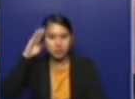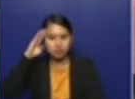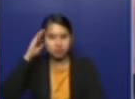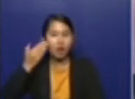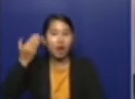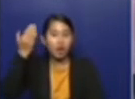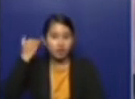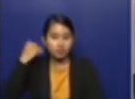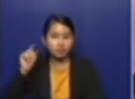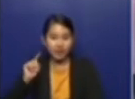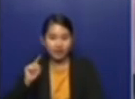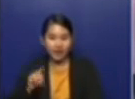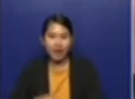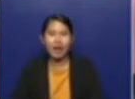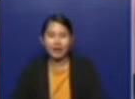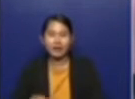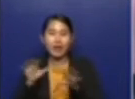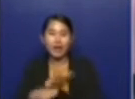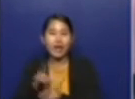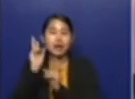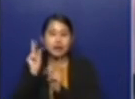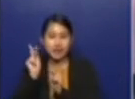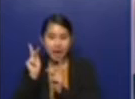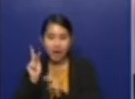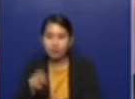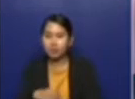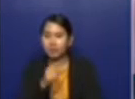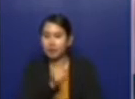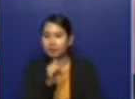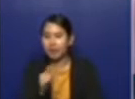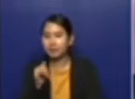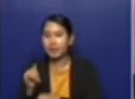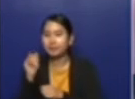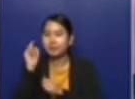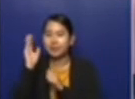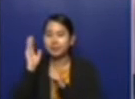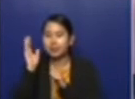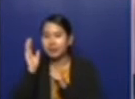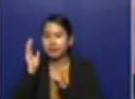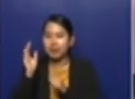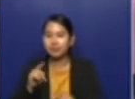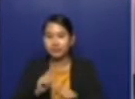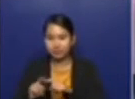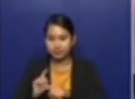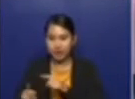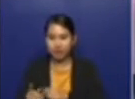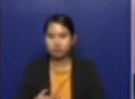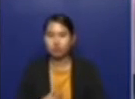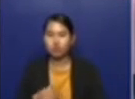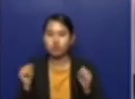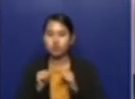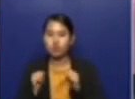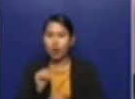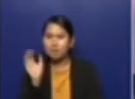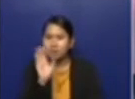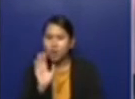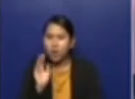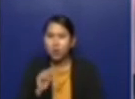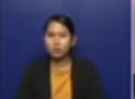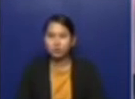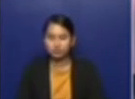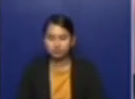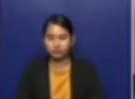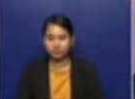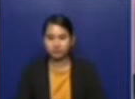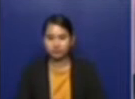ดินทางไปยังสื่อมวลชนสำนักพิมพ์ต่างๆไปฟังความคิดเห็นเขาไม่ต้องกลัวสิ่งเห